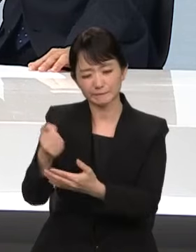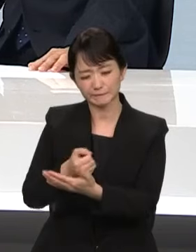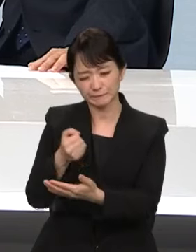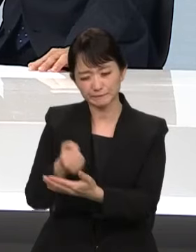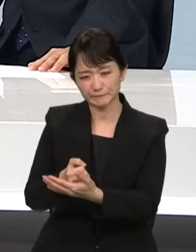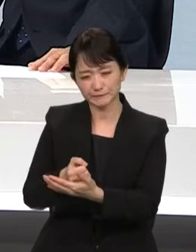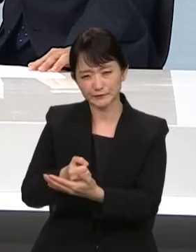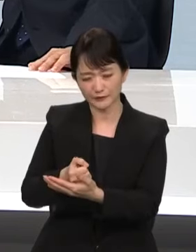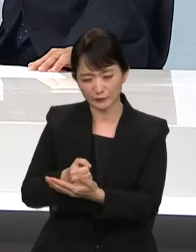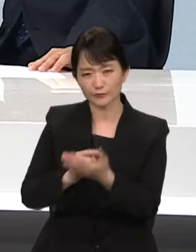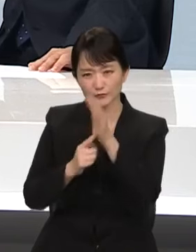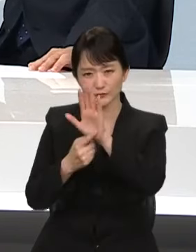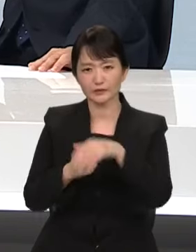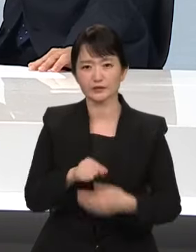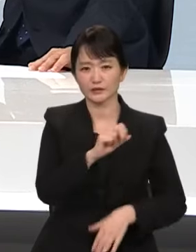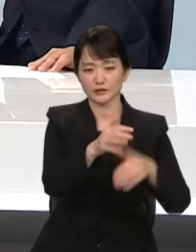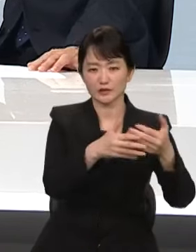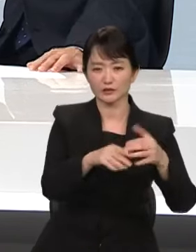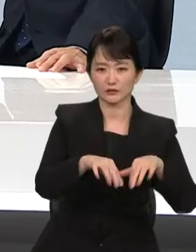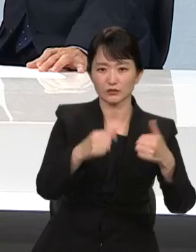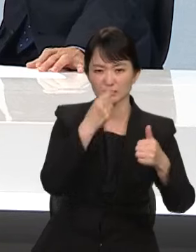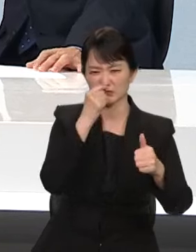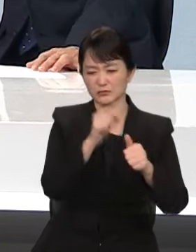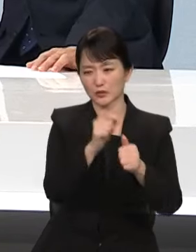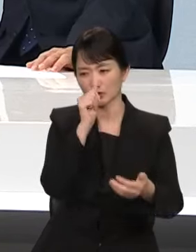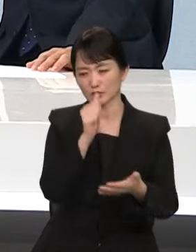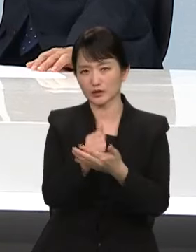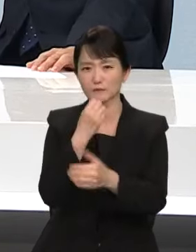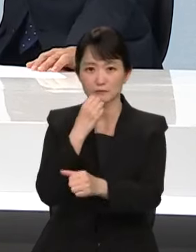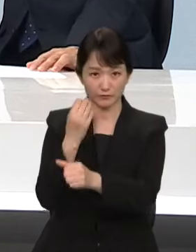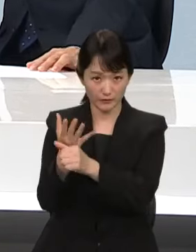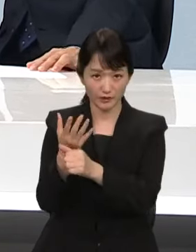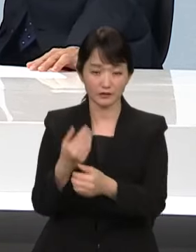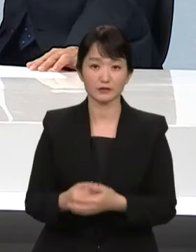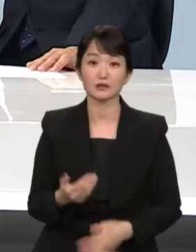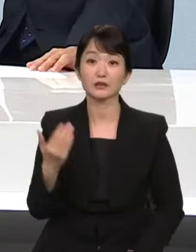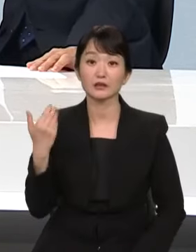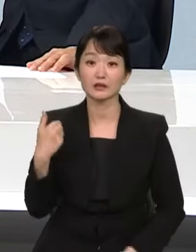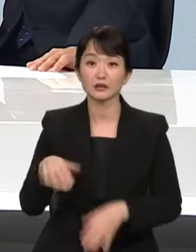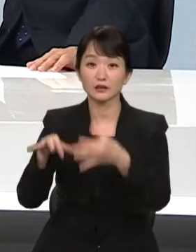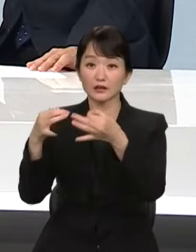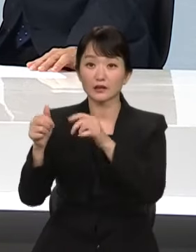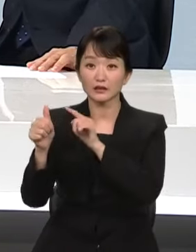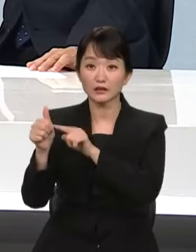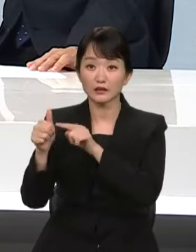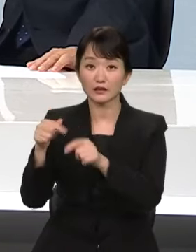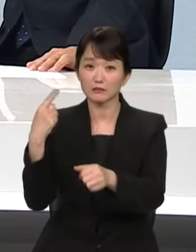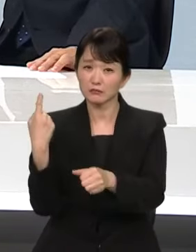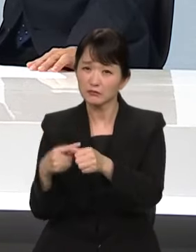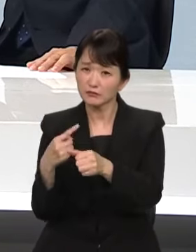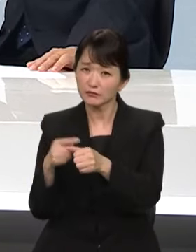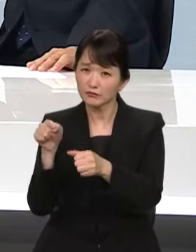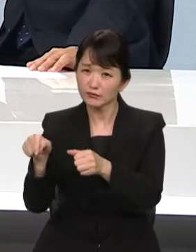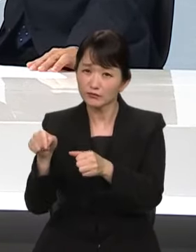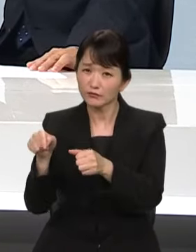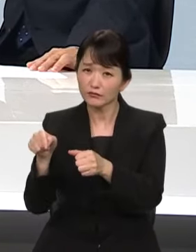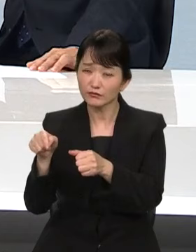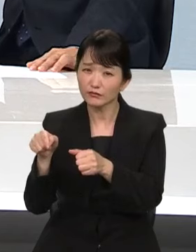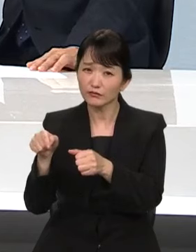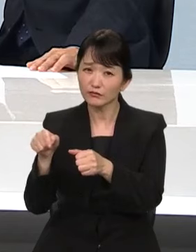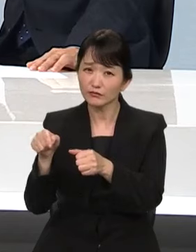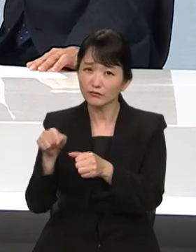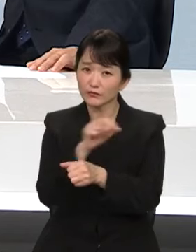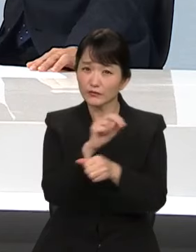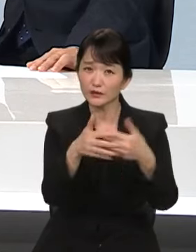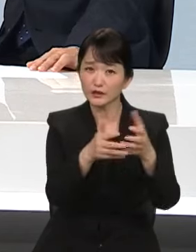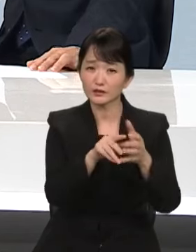했지만 야당에서는 국회 모욕죄로 고발하기로 의결을 했고요. 자, 이보다 앞서서 김태규 직무대행의 욕설 문제를 따지던